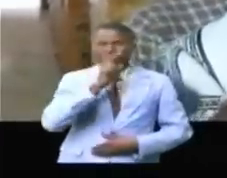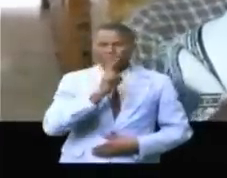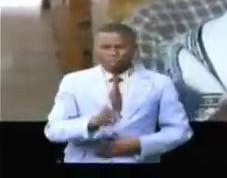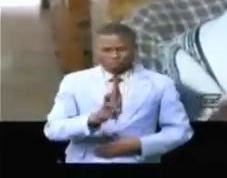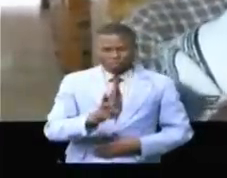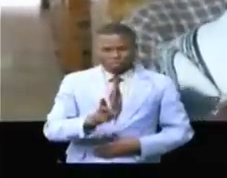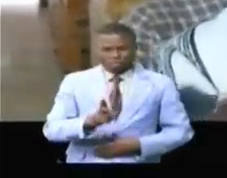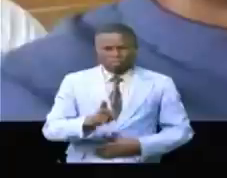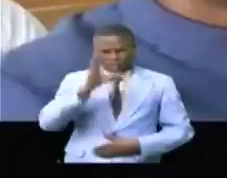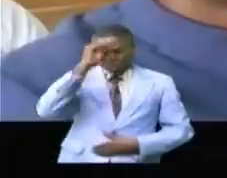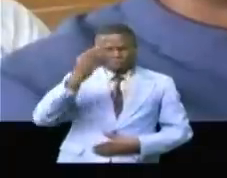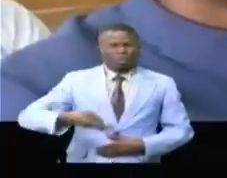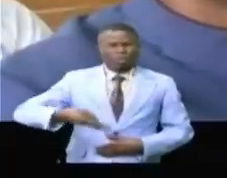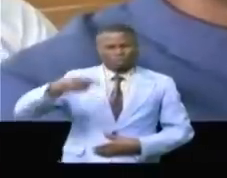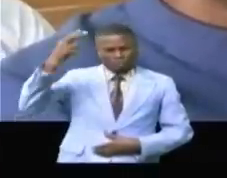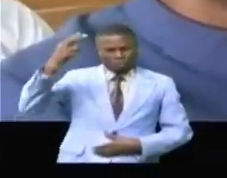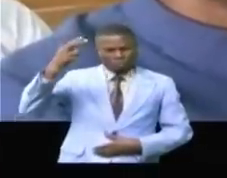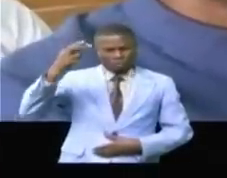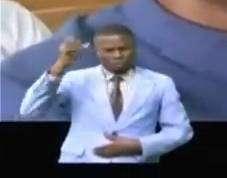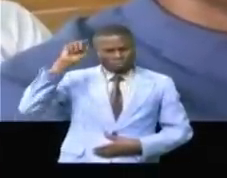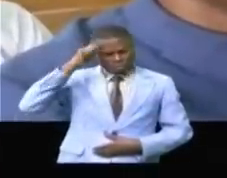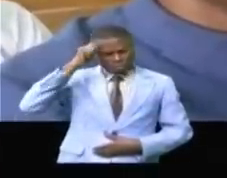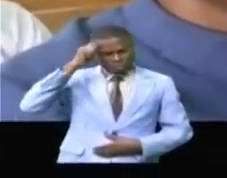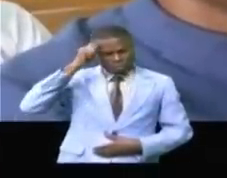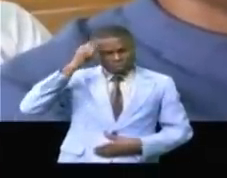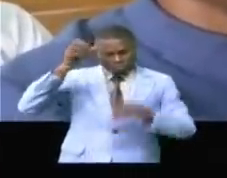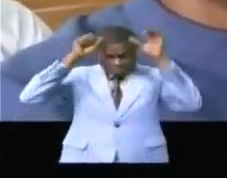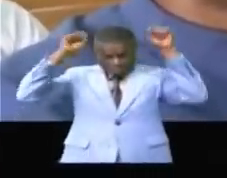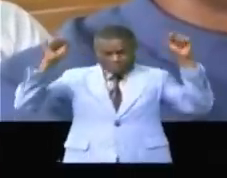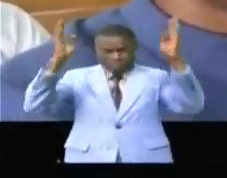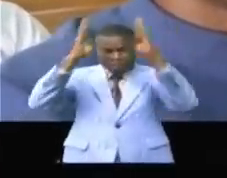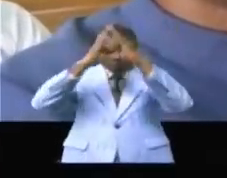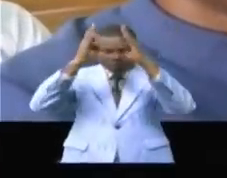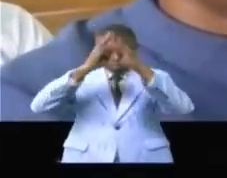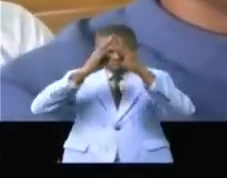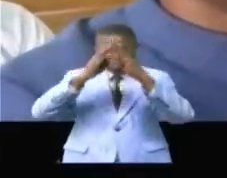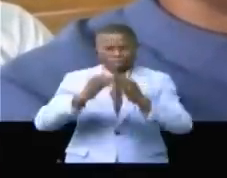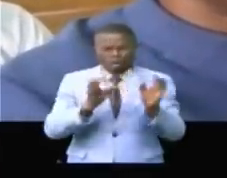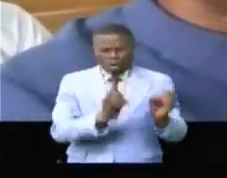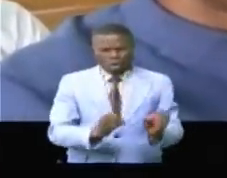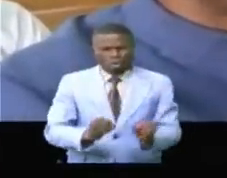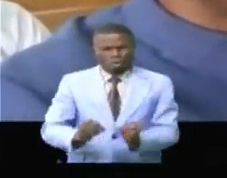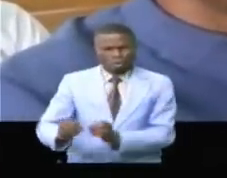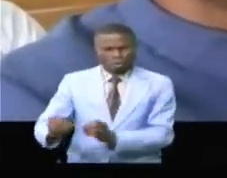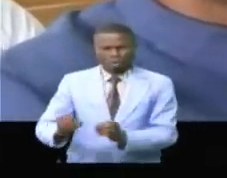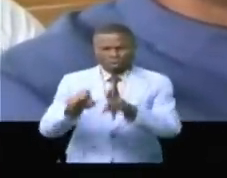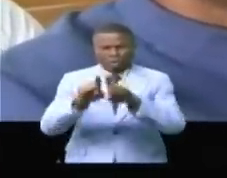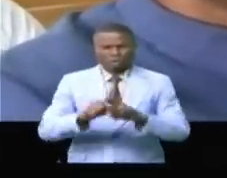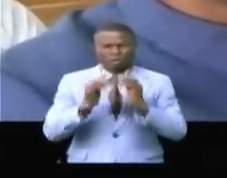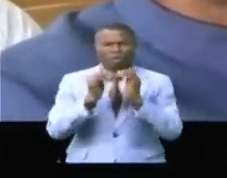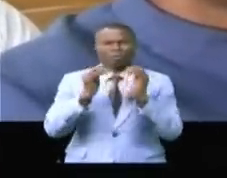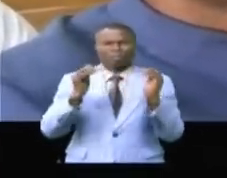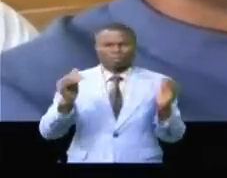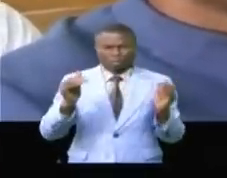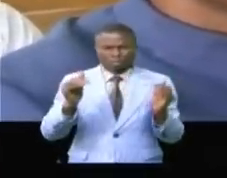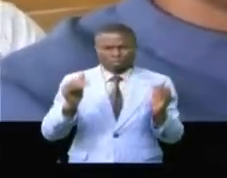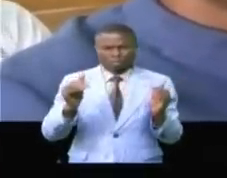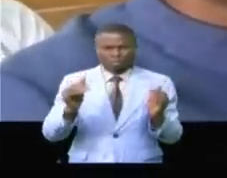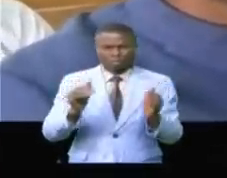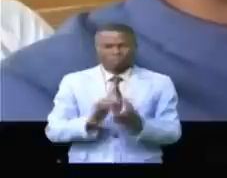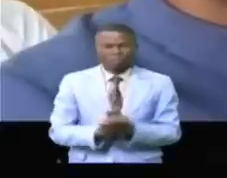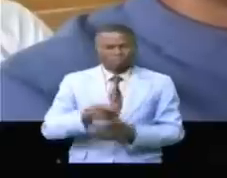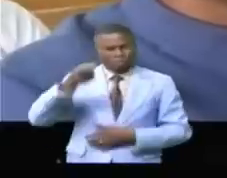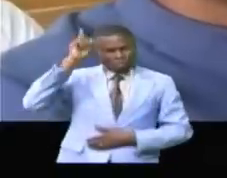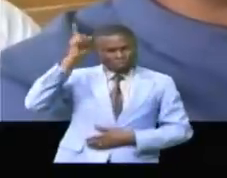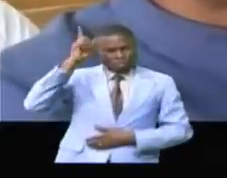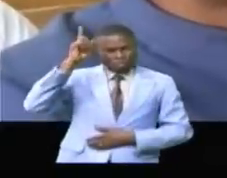ce fut un grand homme. Ce que je garde du président Mobutu, c'est l'ordre et la paix. Lorsque nous fûmes